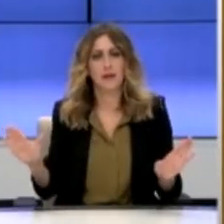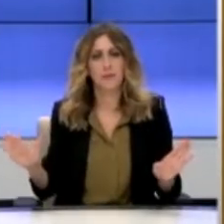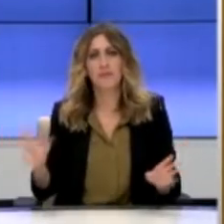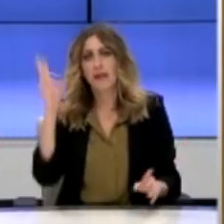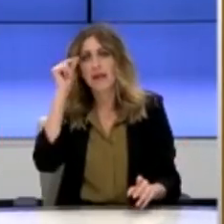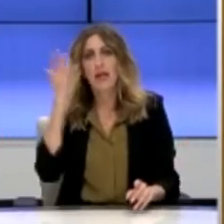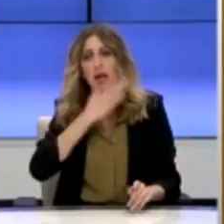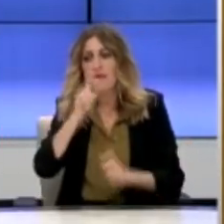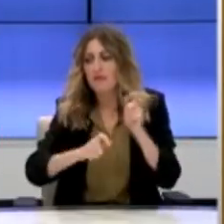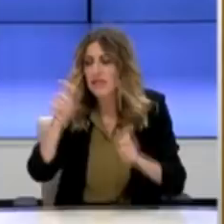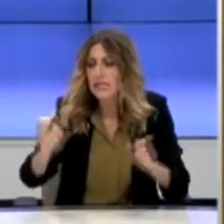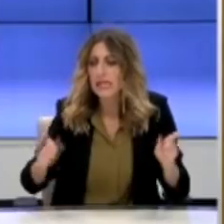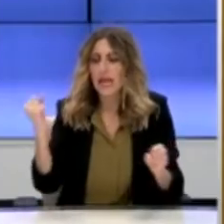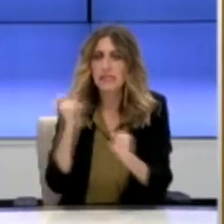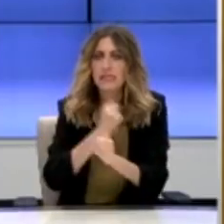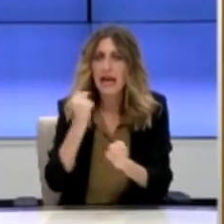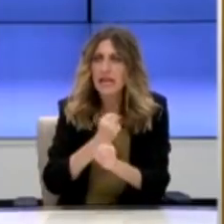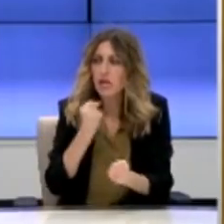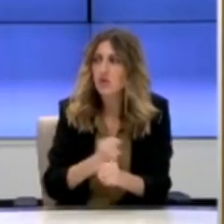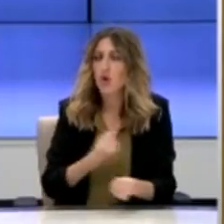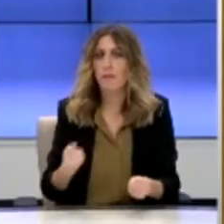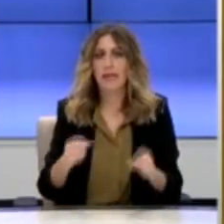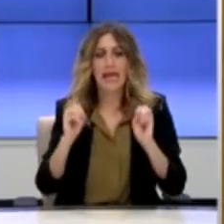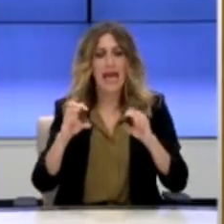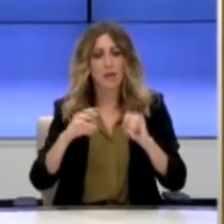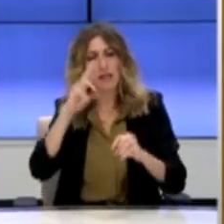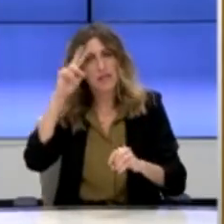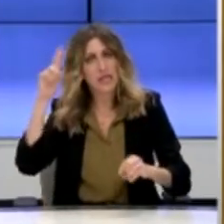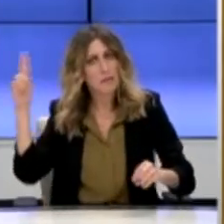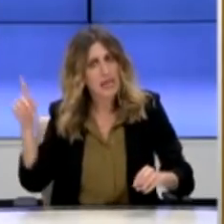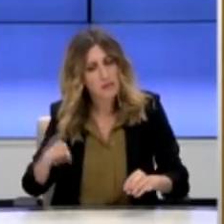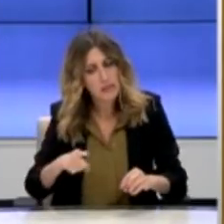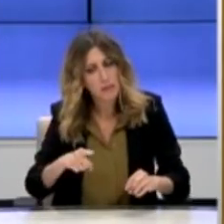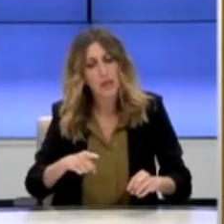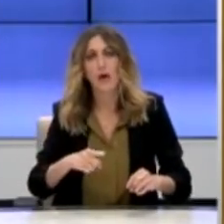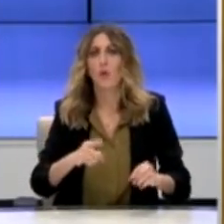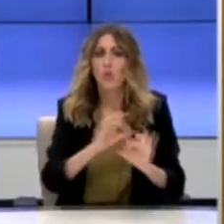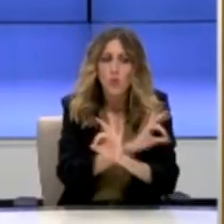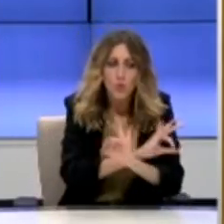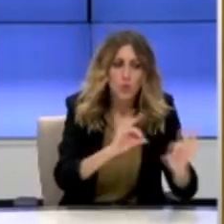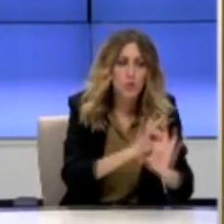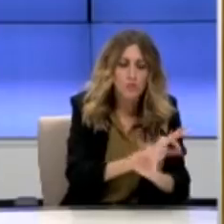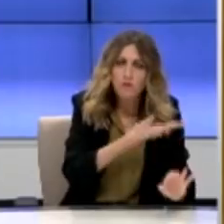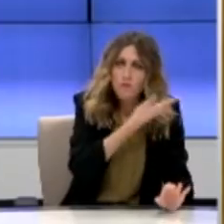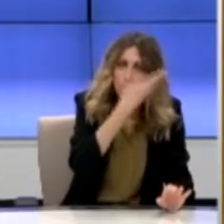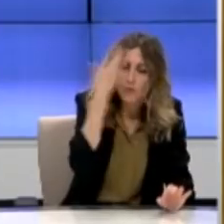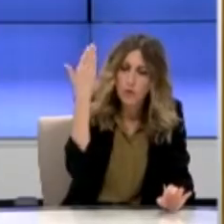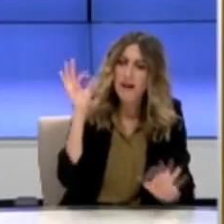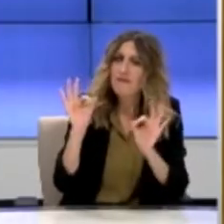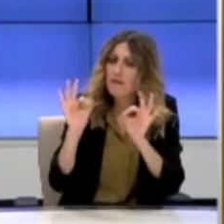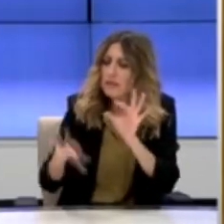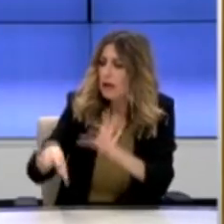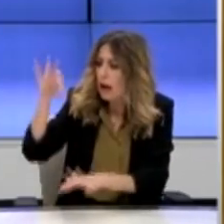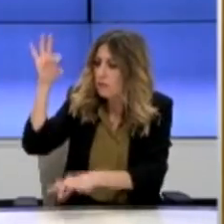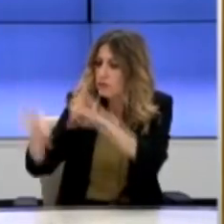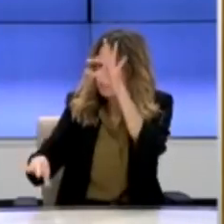των φοιτητών, των εργαζομένων, των πανεπιστημιακών με διάφορες παραβατικές συμπεριφοράς που άλλωστε είναι και εξαιρέσεις